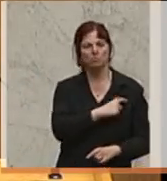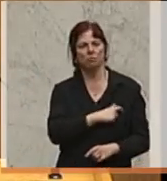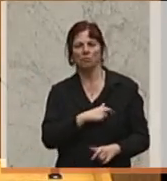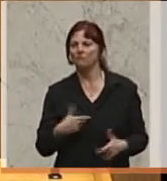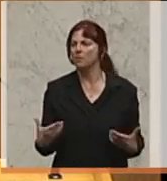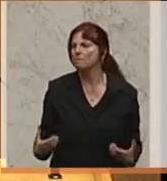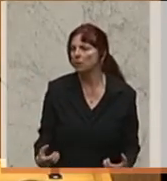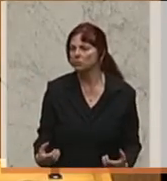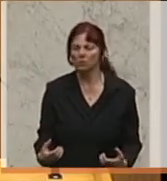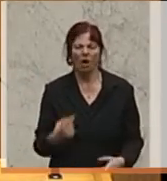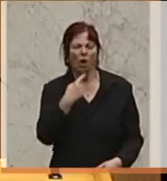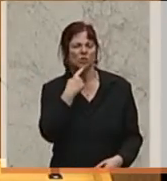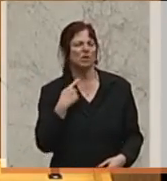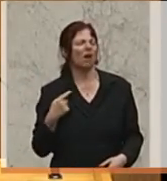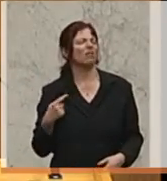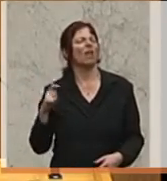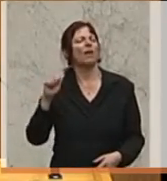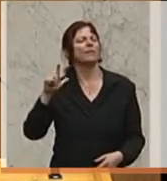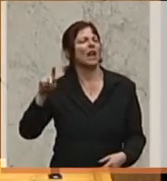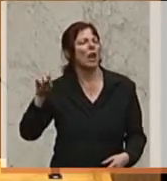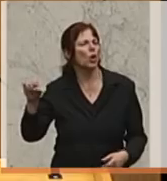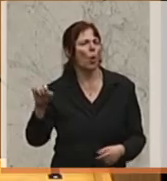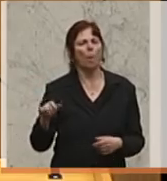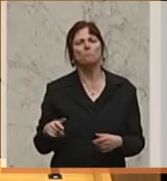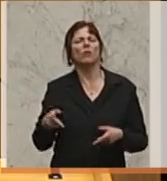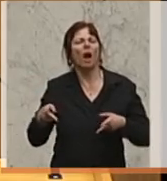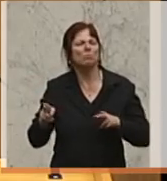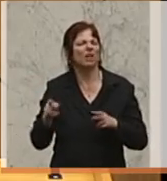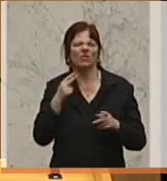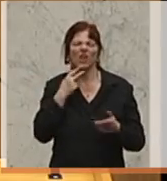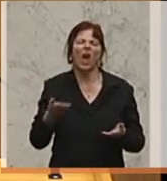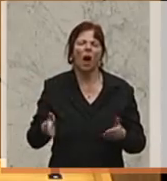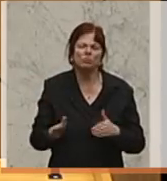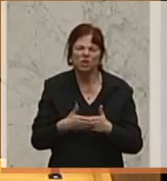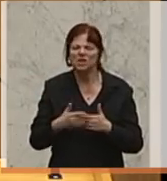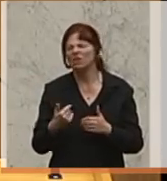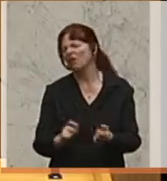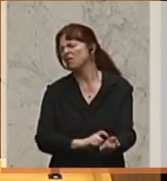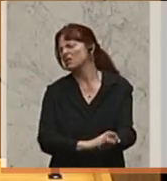das Telekom-Kapitel möglichst schnell abzuschließen, weil man auf einmal einen Stress kriegt.